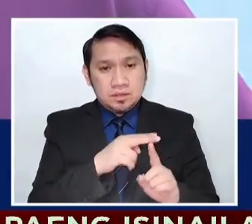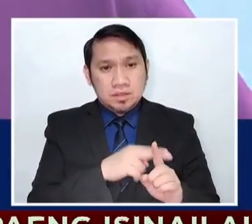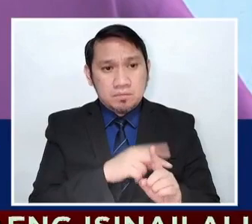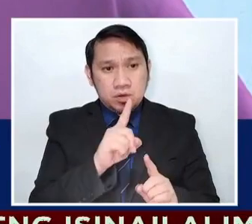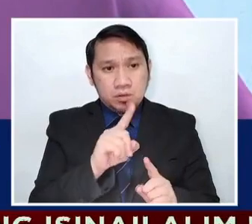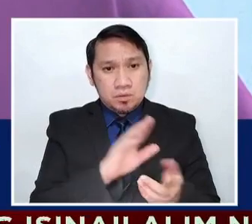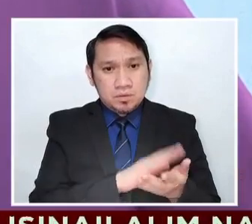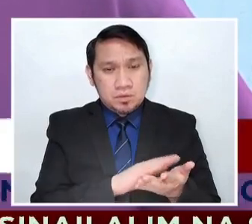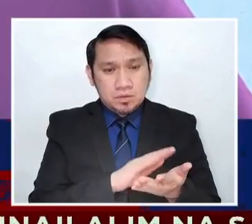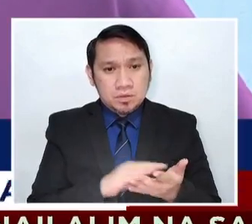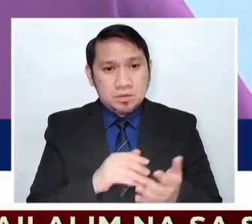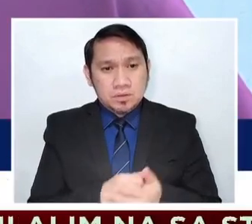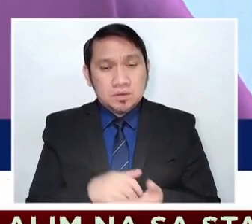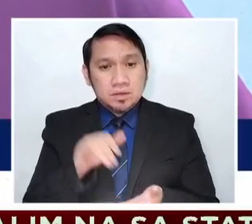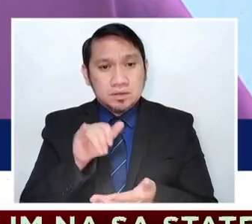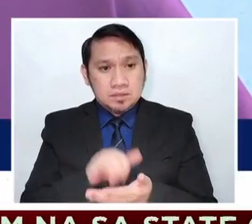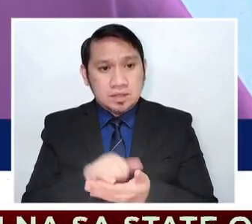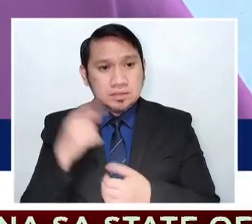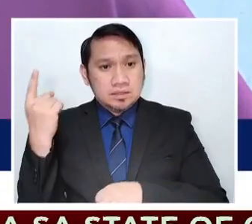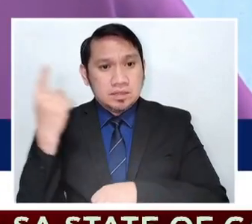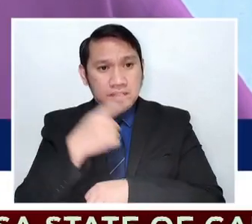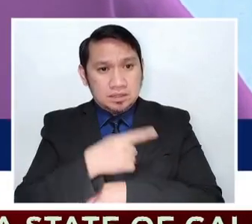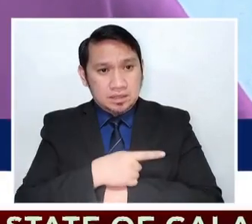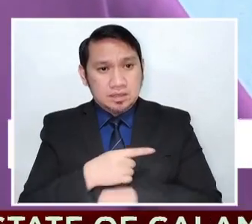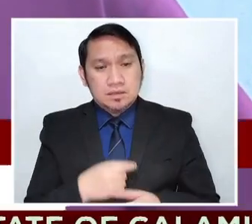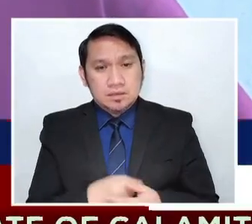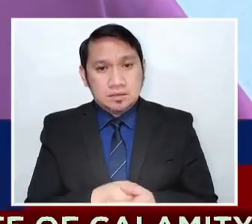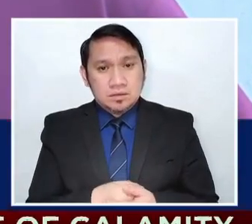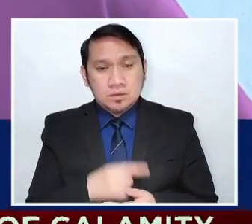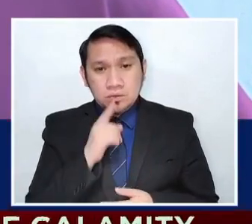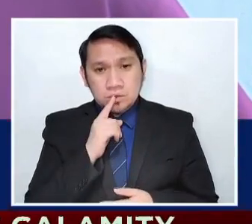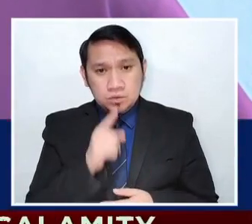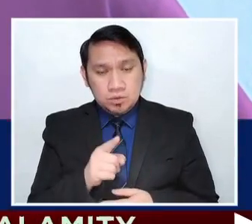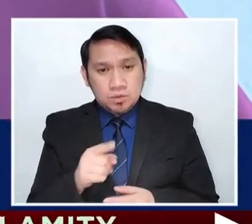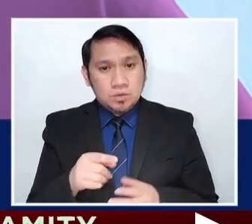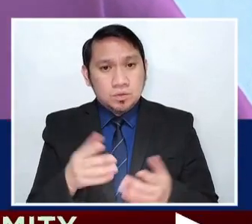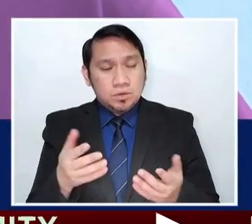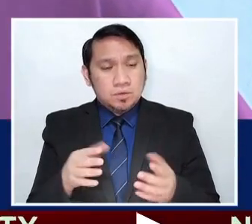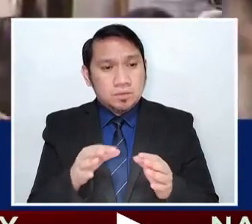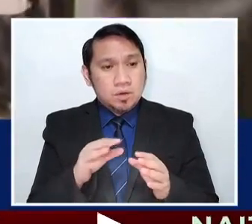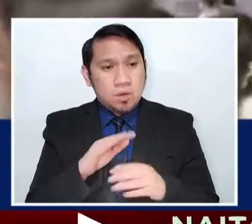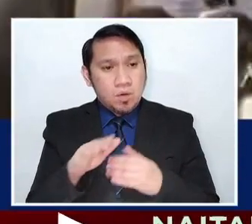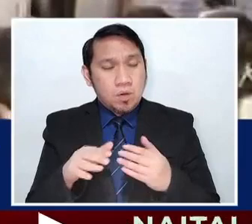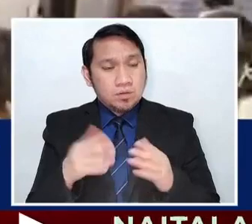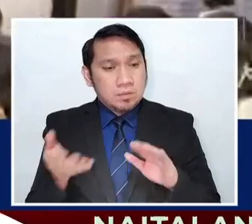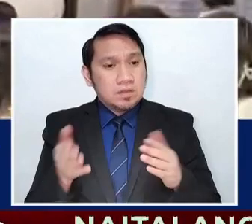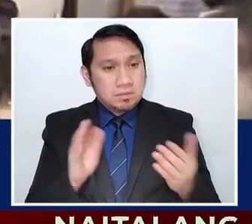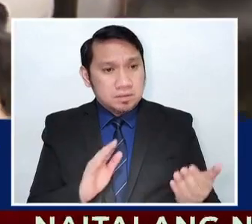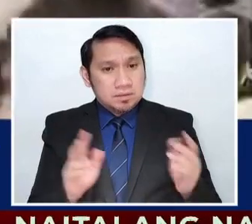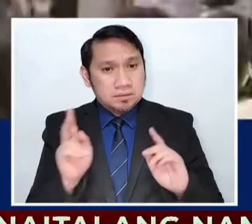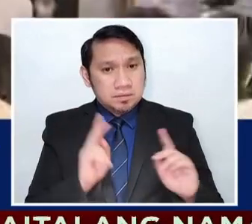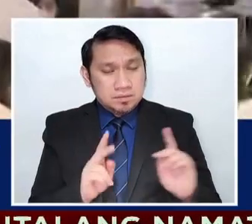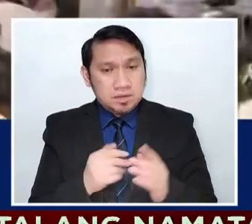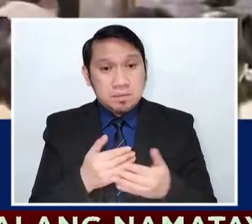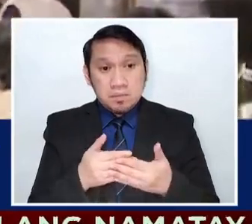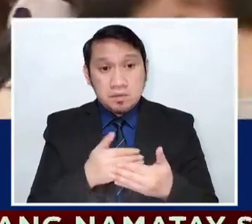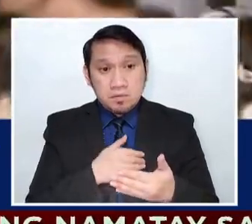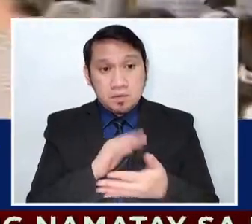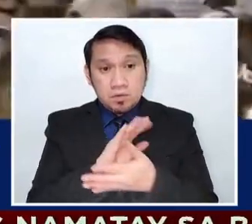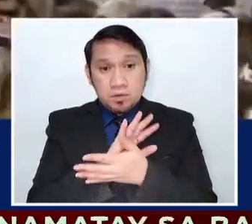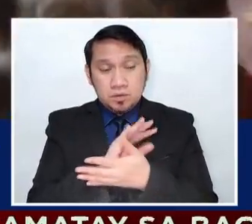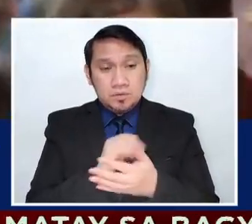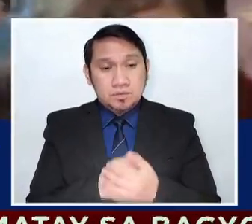lang. Ito kasi talaga ang araw ng mga namayapa nating mga mahal sa buhay. Bago ang pandemya,